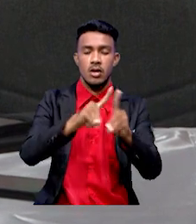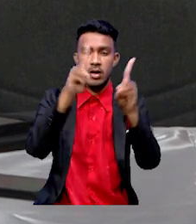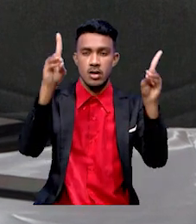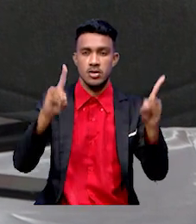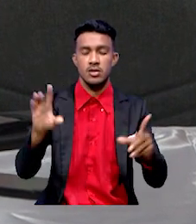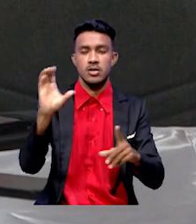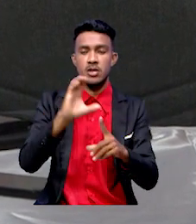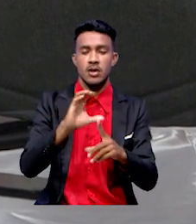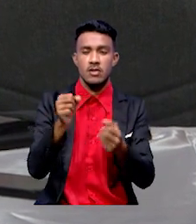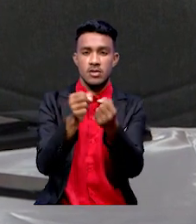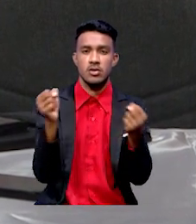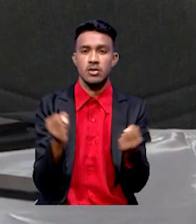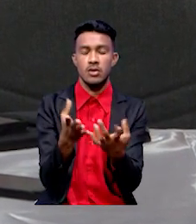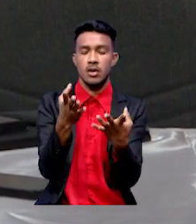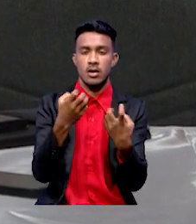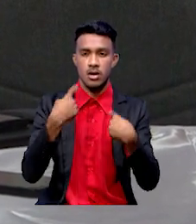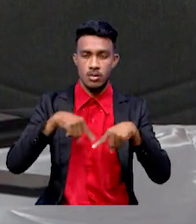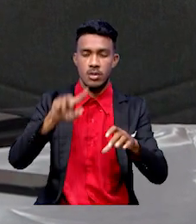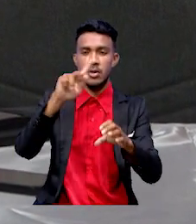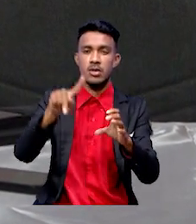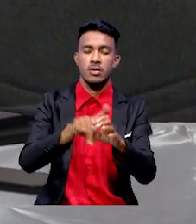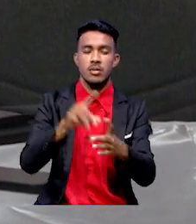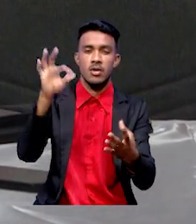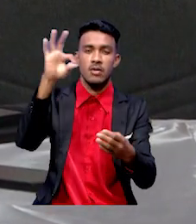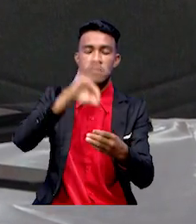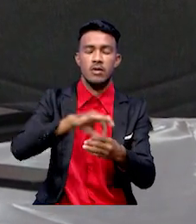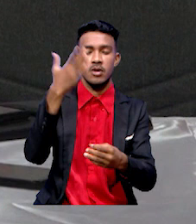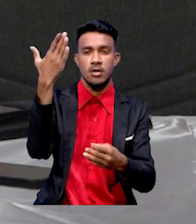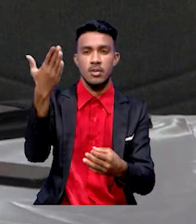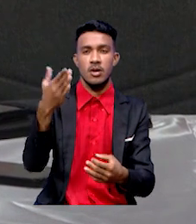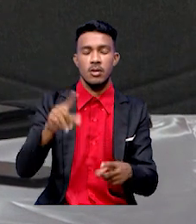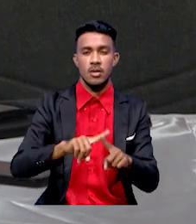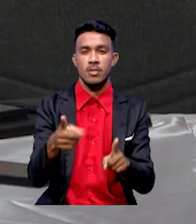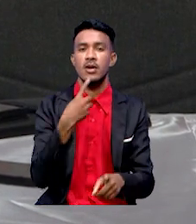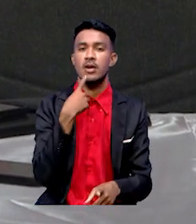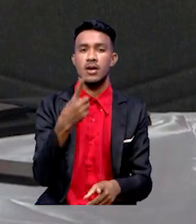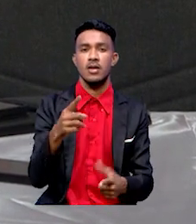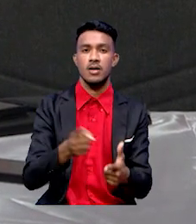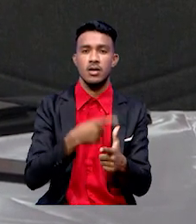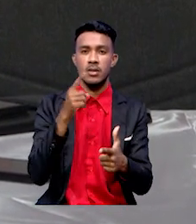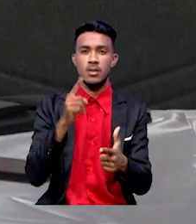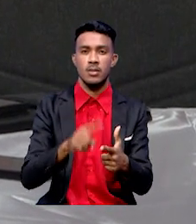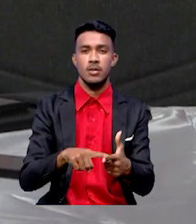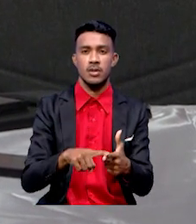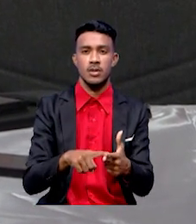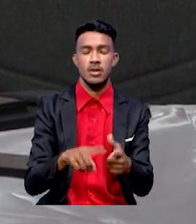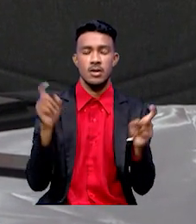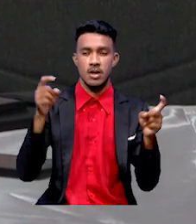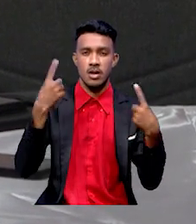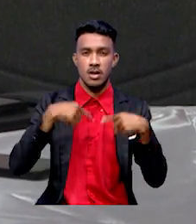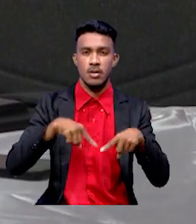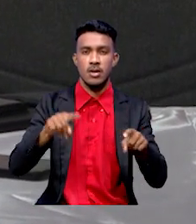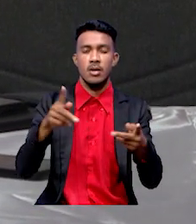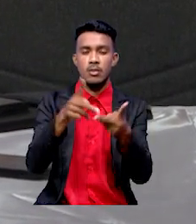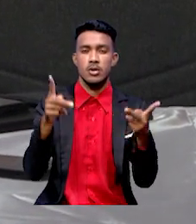karak ba partisipa batasan ihana ba. Mabe apa paper yang katakan depois de foto deklarasi suku tenggu bagi proses